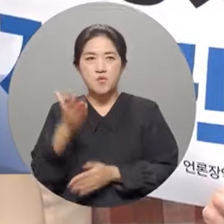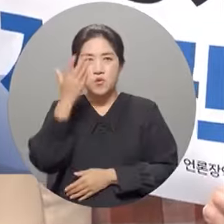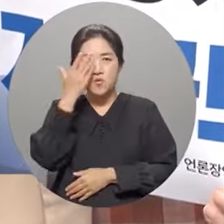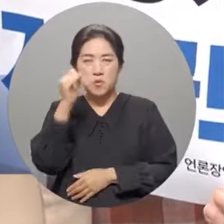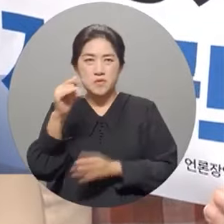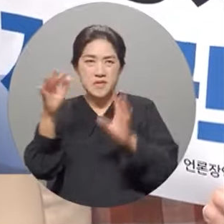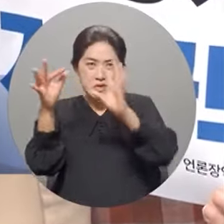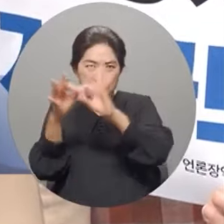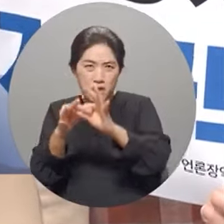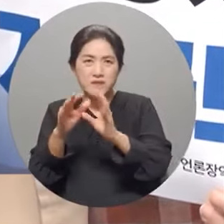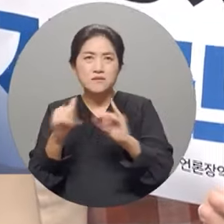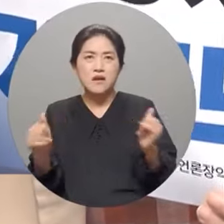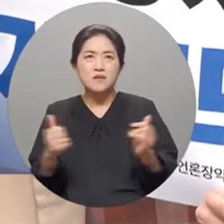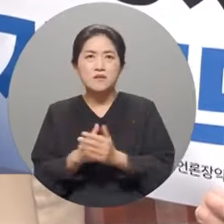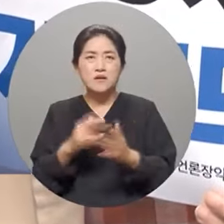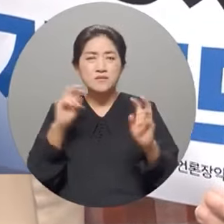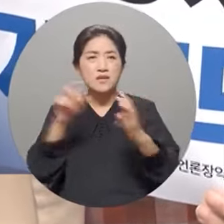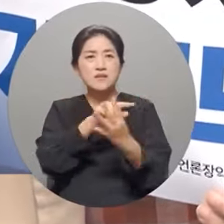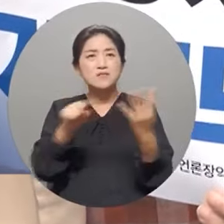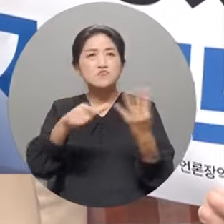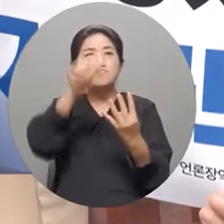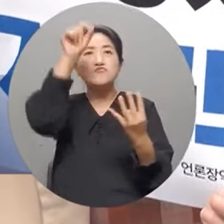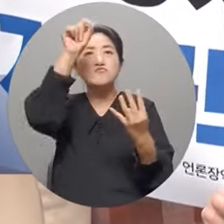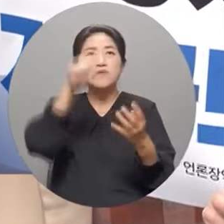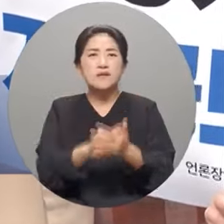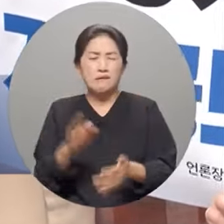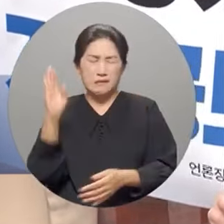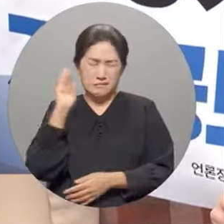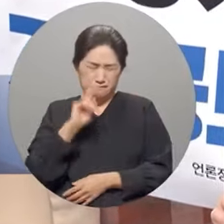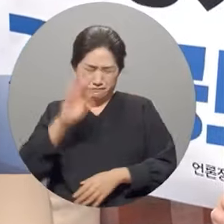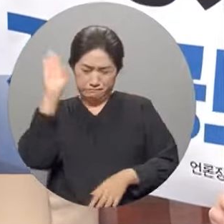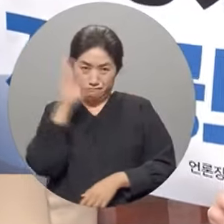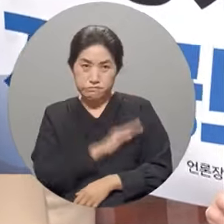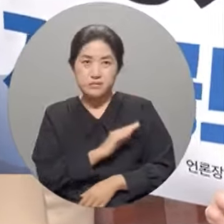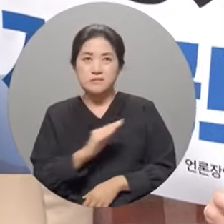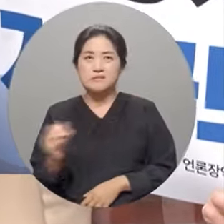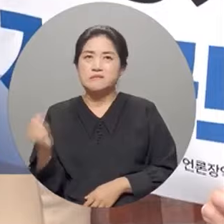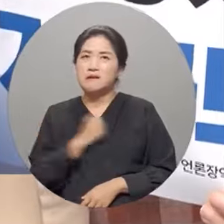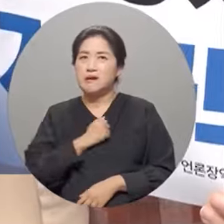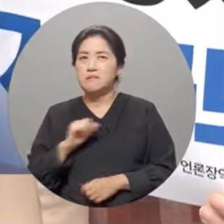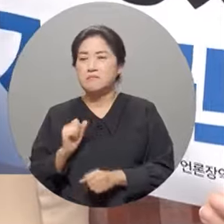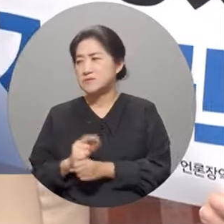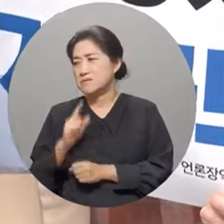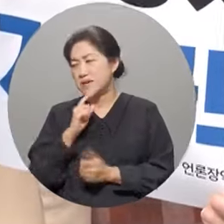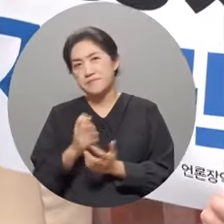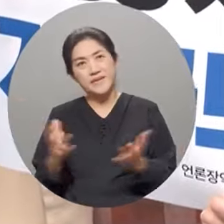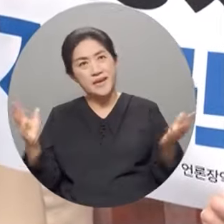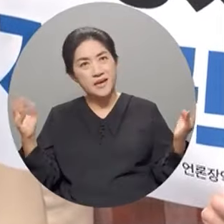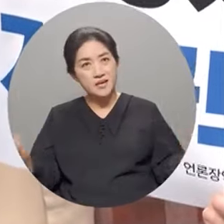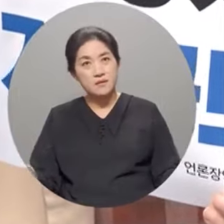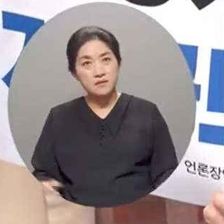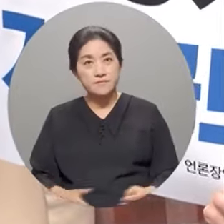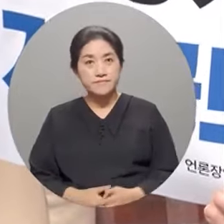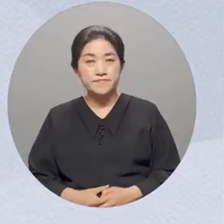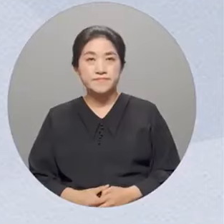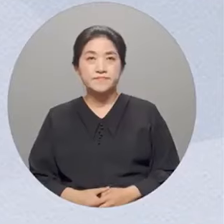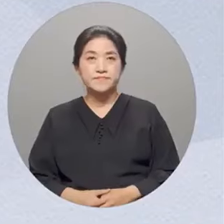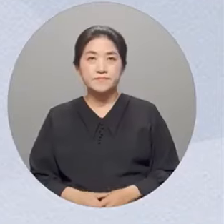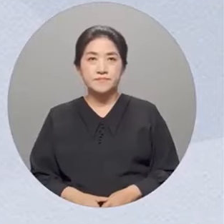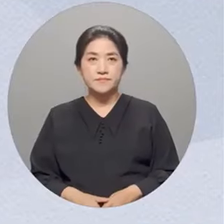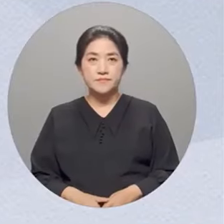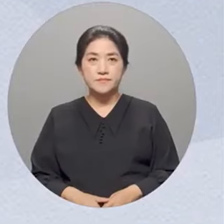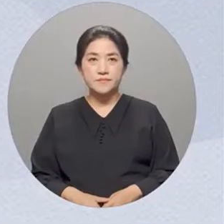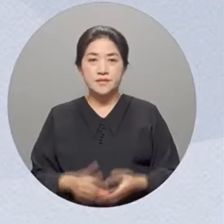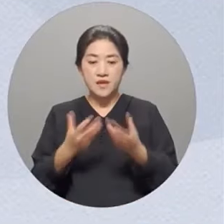분류되 누가 사장이 되도 최악이라는 탄식이 벌써부터 흘러나오고 있습니다 밥상이라